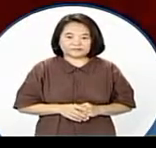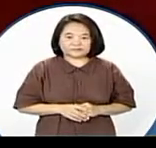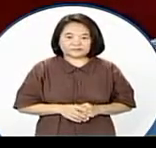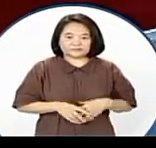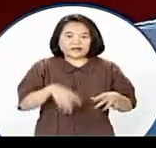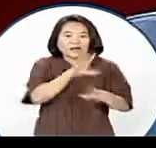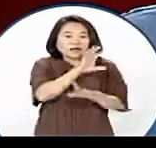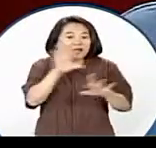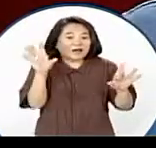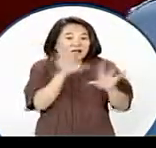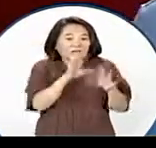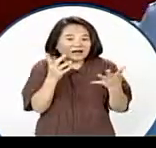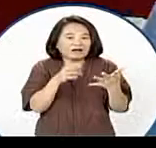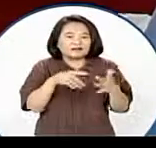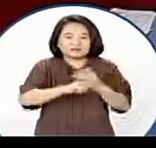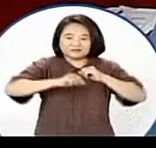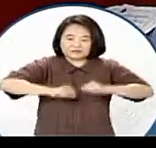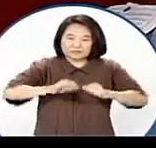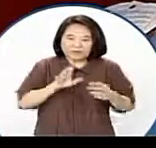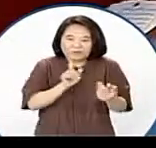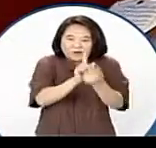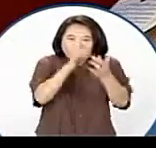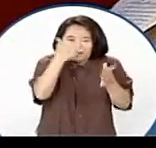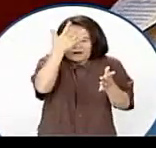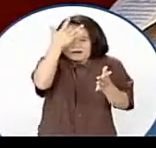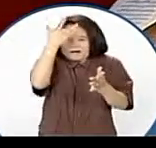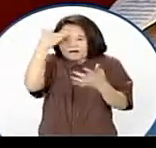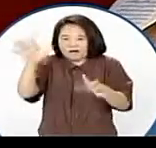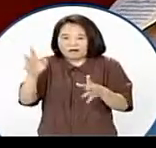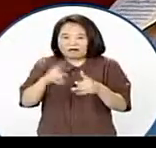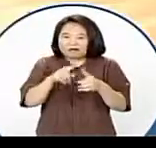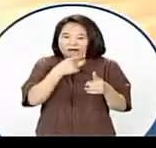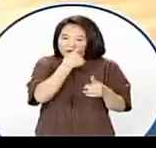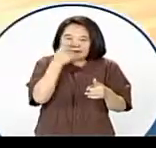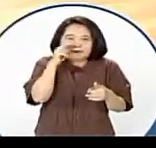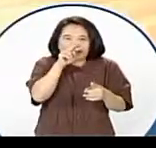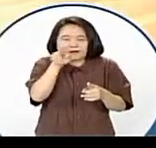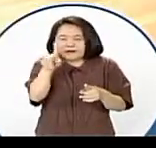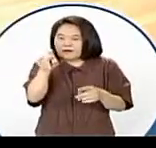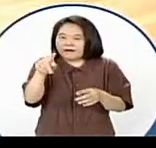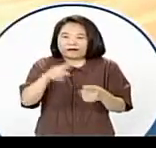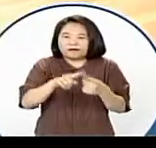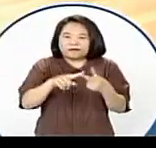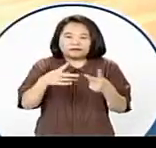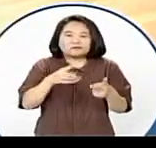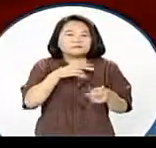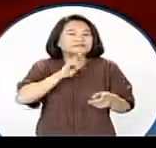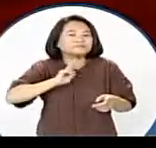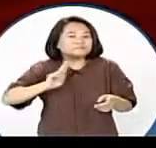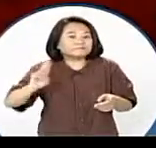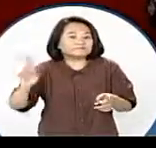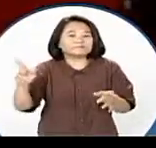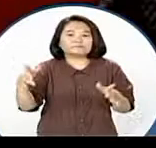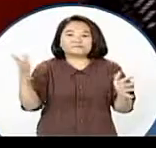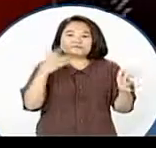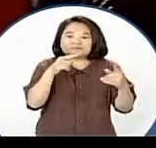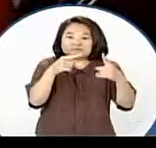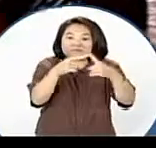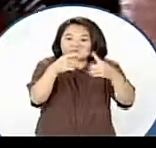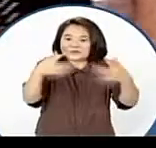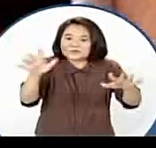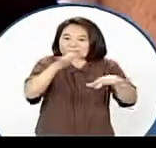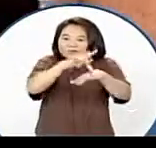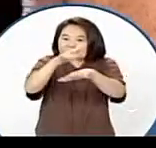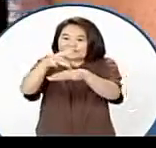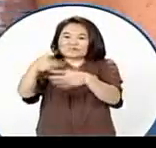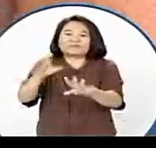歌词读风写出生命当中诸多的考验，既然无办法看到对方，还以就用上直接同人接触。 通过